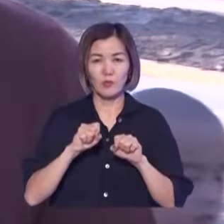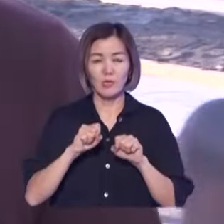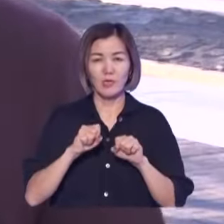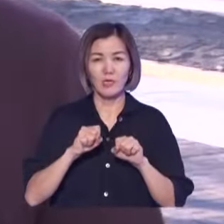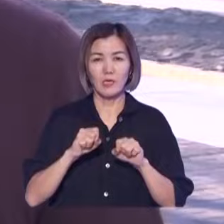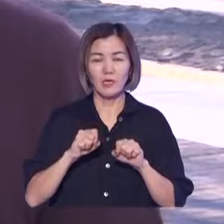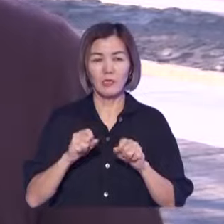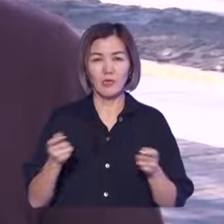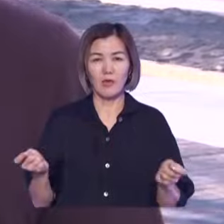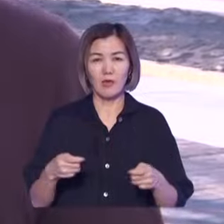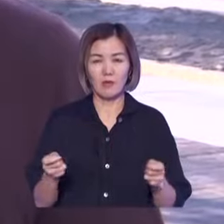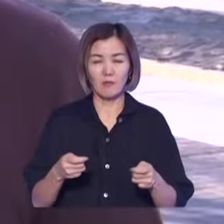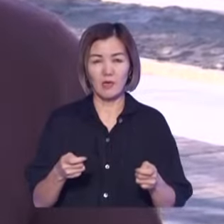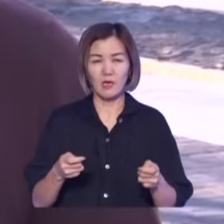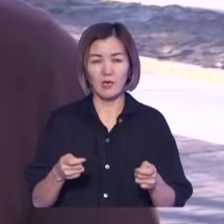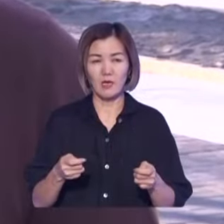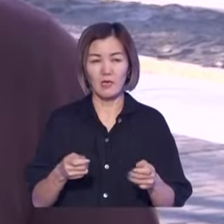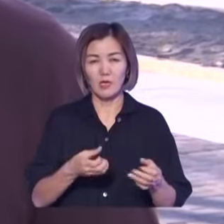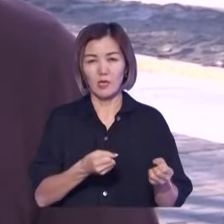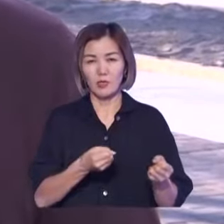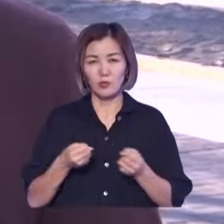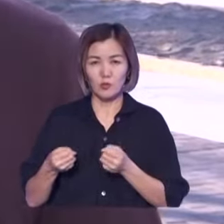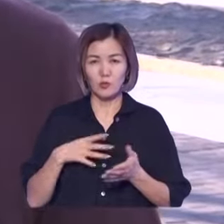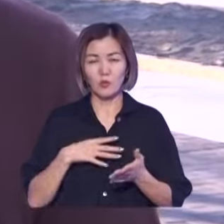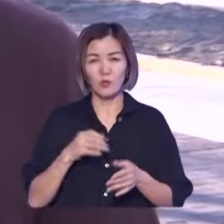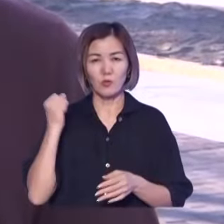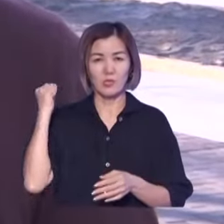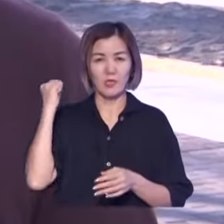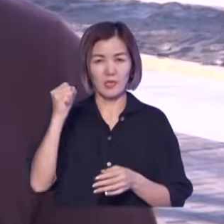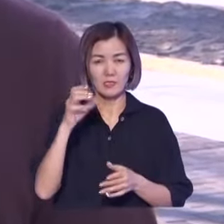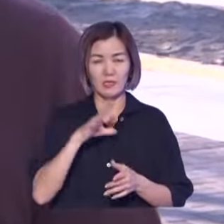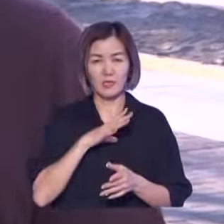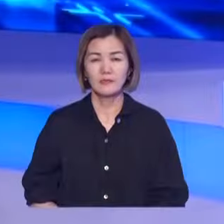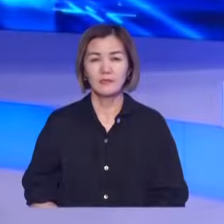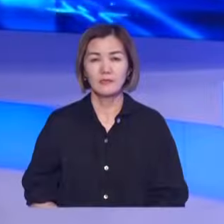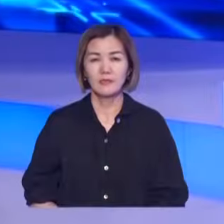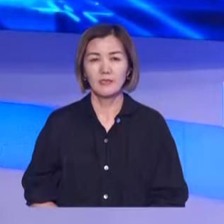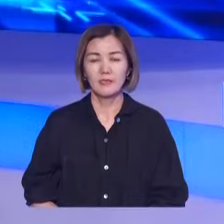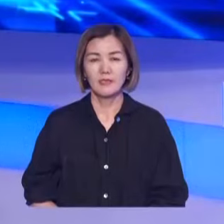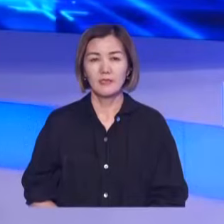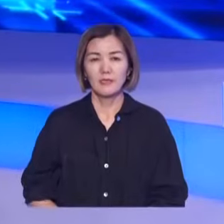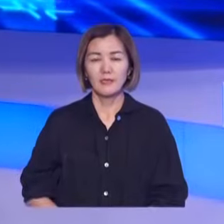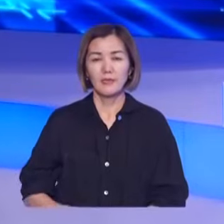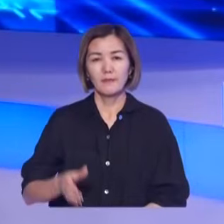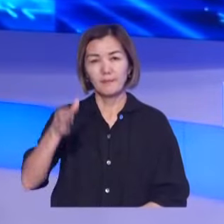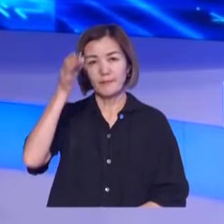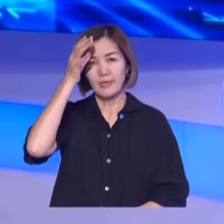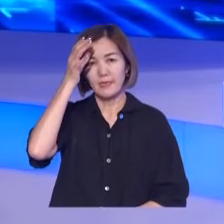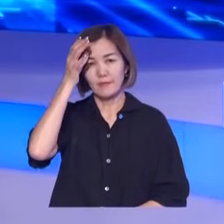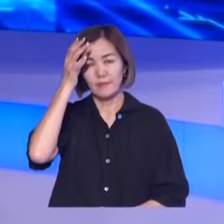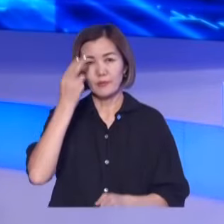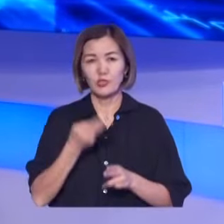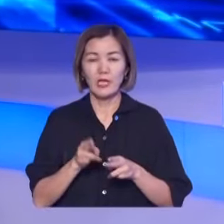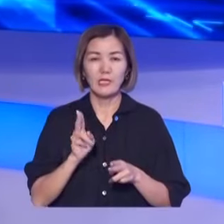сияқты, одан кейін найза лақтыру деген сияқты сондай спорт түрлерін бақ сынасатын болады. Жоғарғы санаттағы